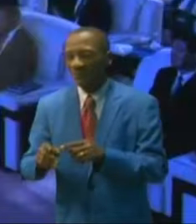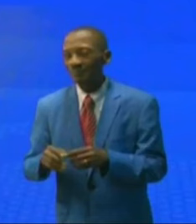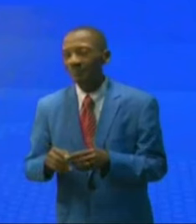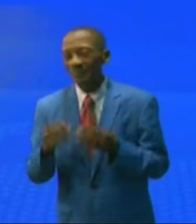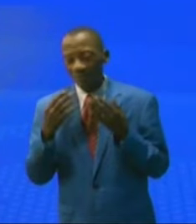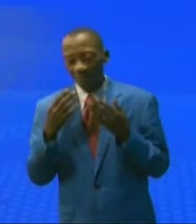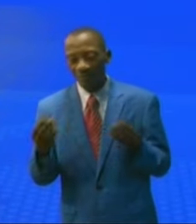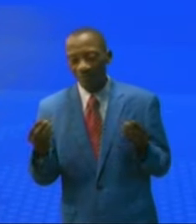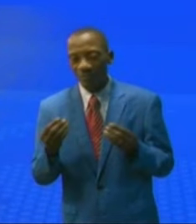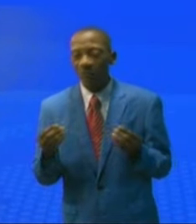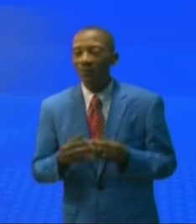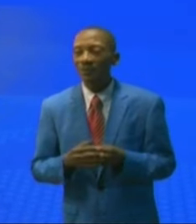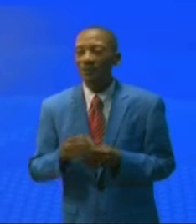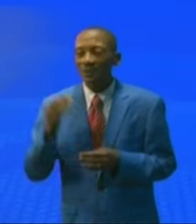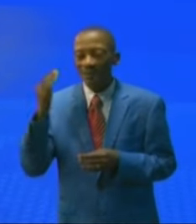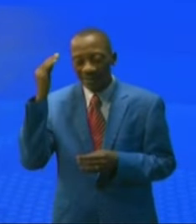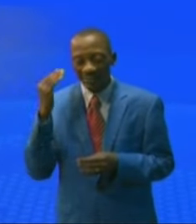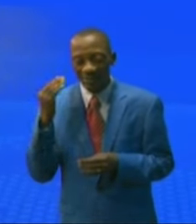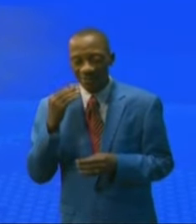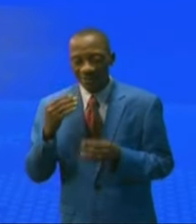sino-africaine.